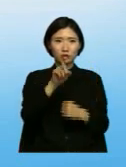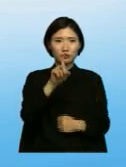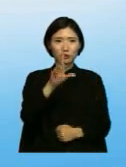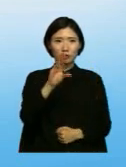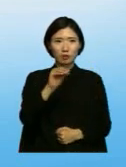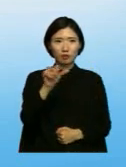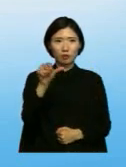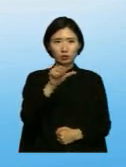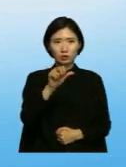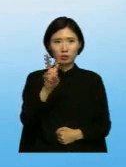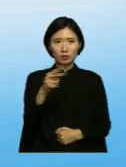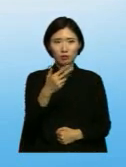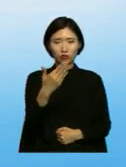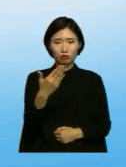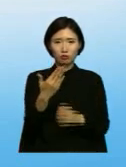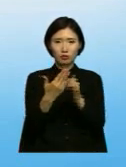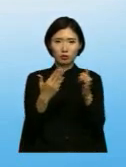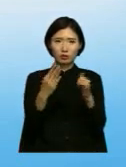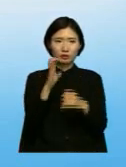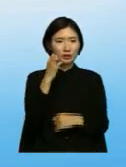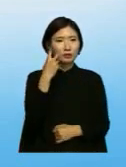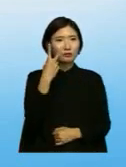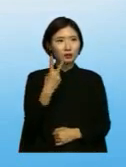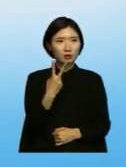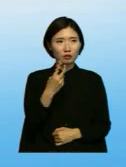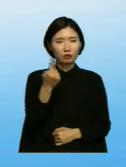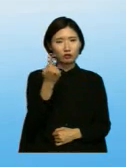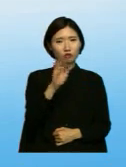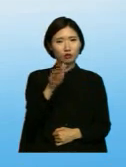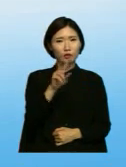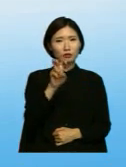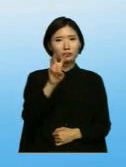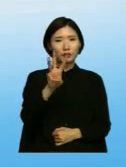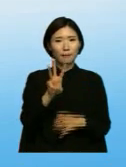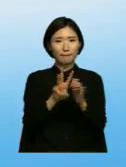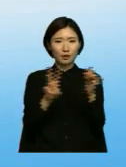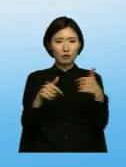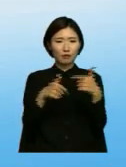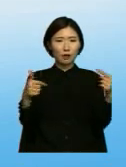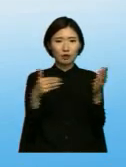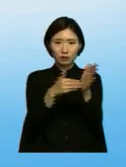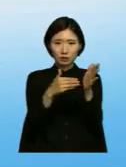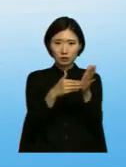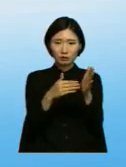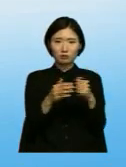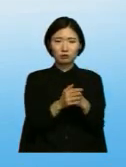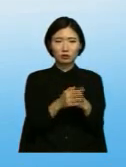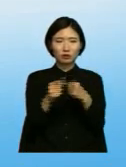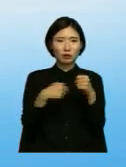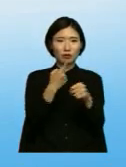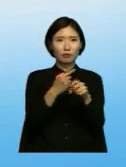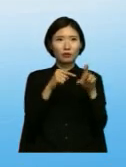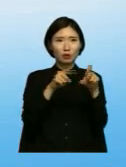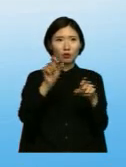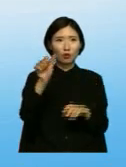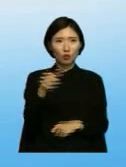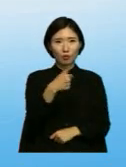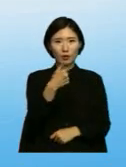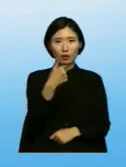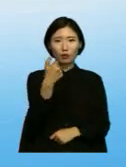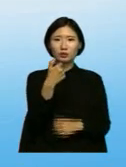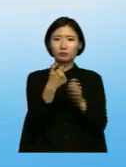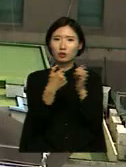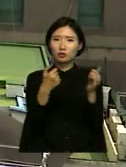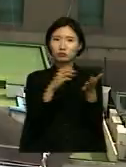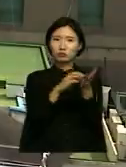9명으로 42개월 동안 1923 명의 늘어나는데 그쳤습니다 연평균 5백 50명 정도가